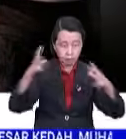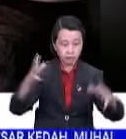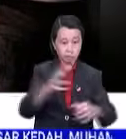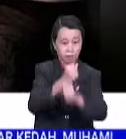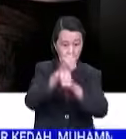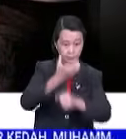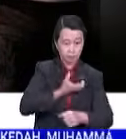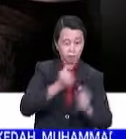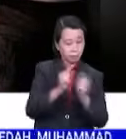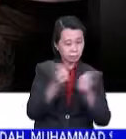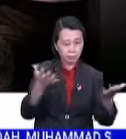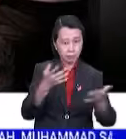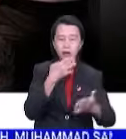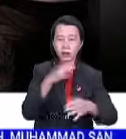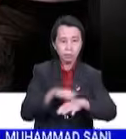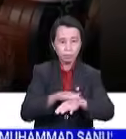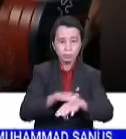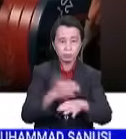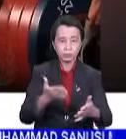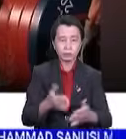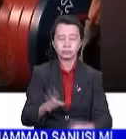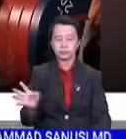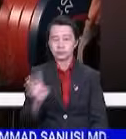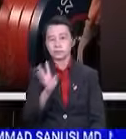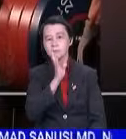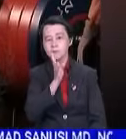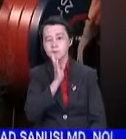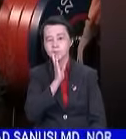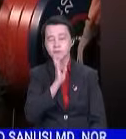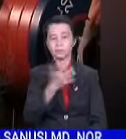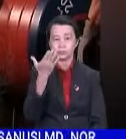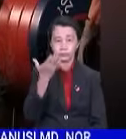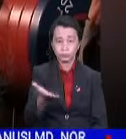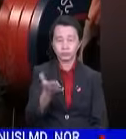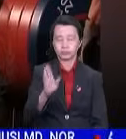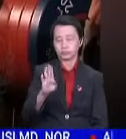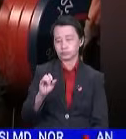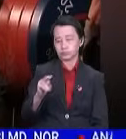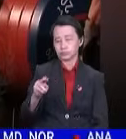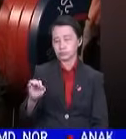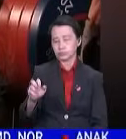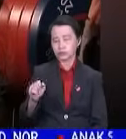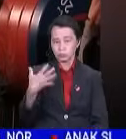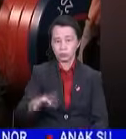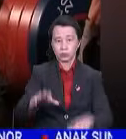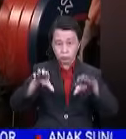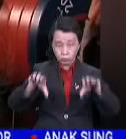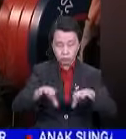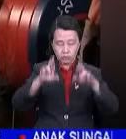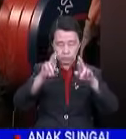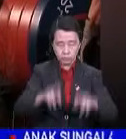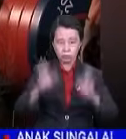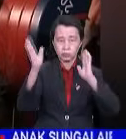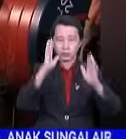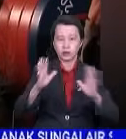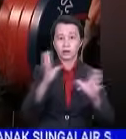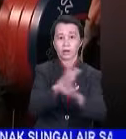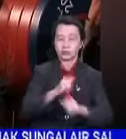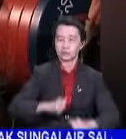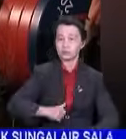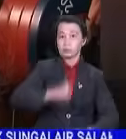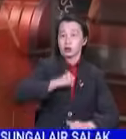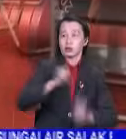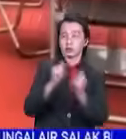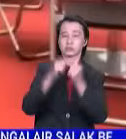memenangi pingat tanpa mengira warna deuter berkata Boni juga telah membuat semur ayam Lisia dan Serawak beras bangga